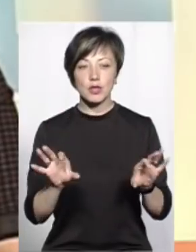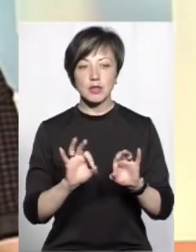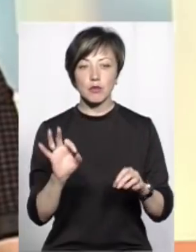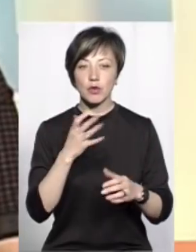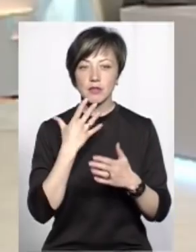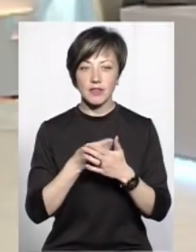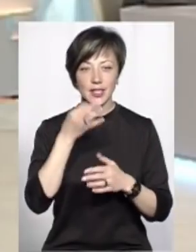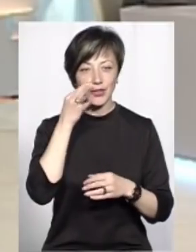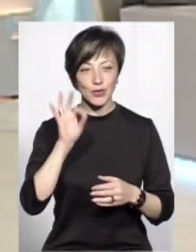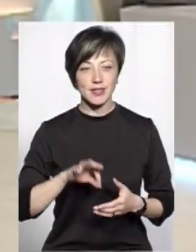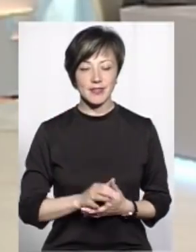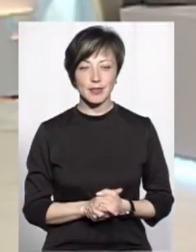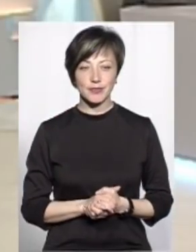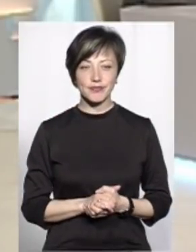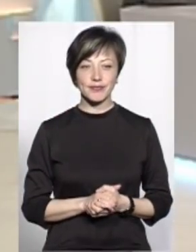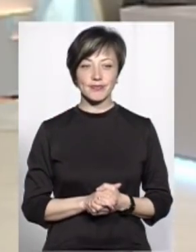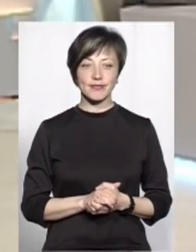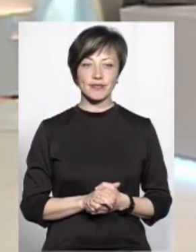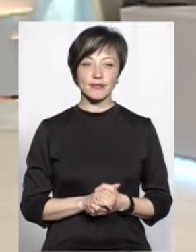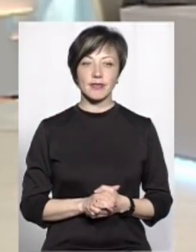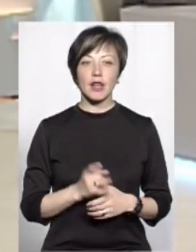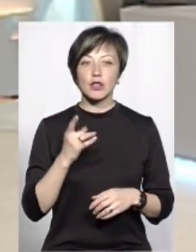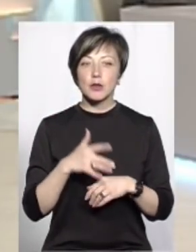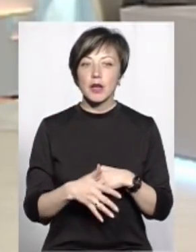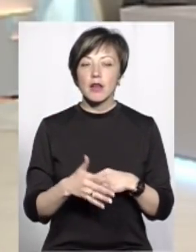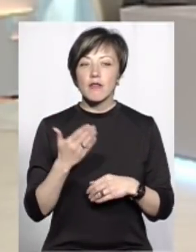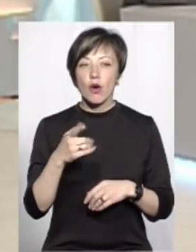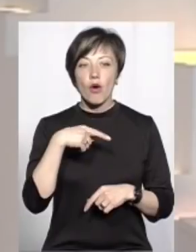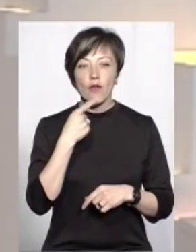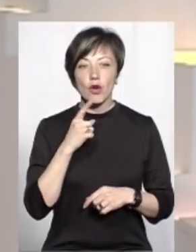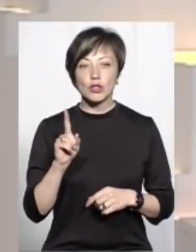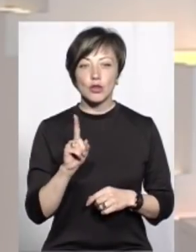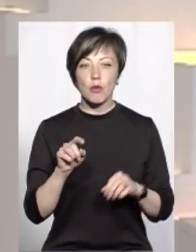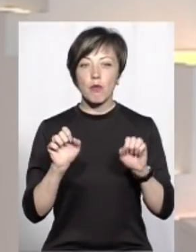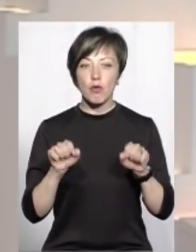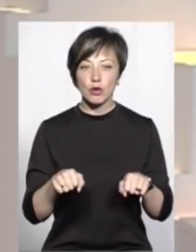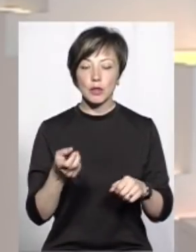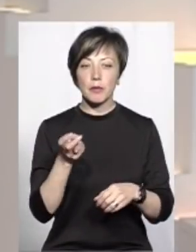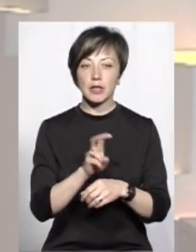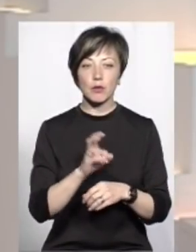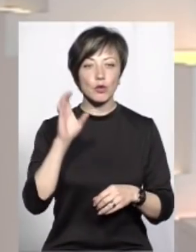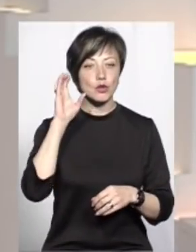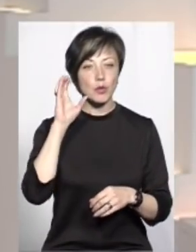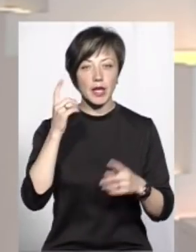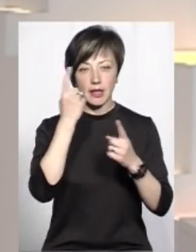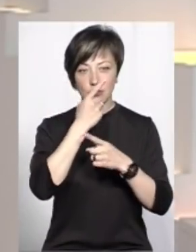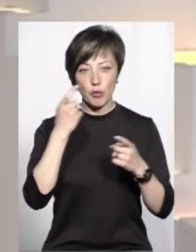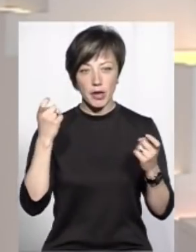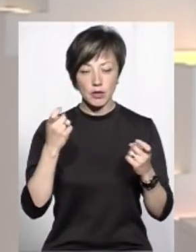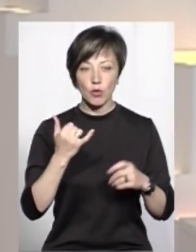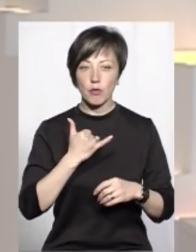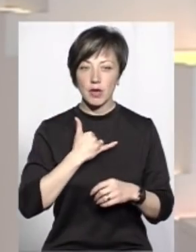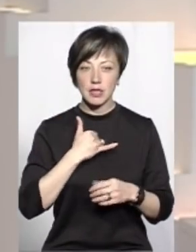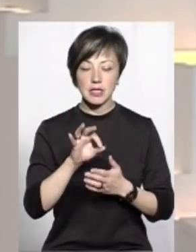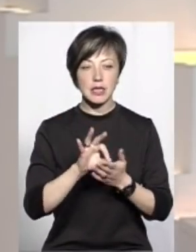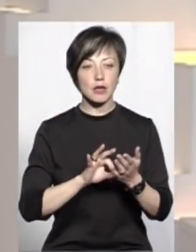свій досвід. Все. Зрозуміло, от ви говорите, що можна прийти і послухати інформацію. І в мене